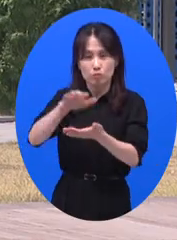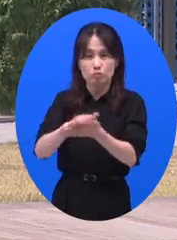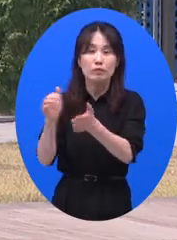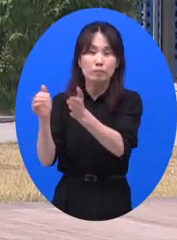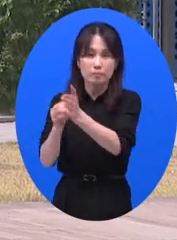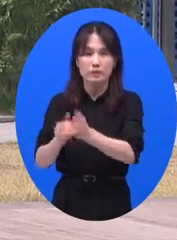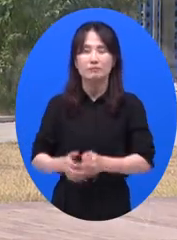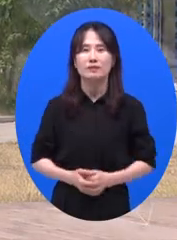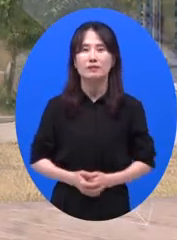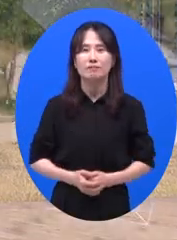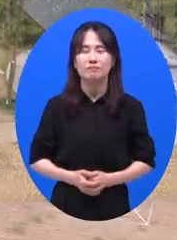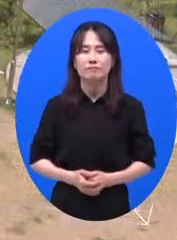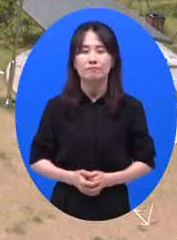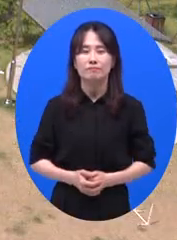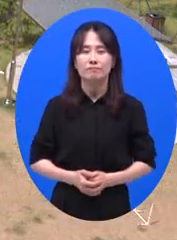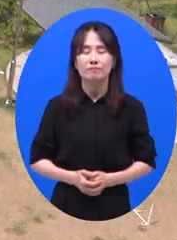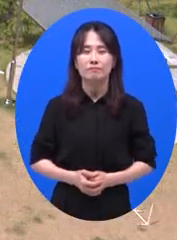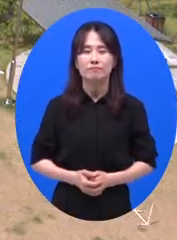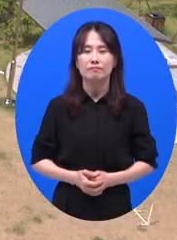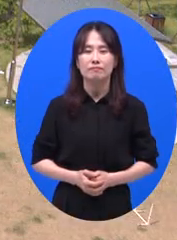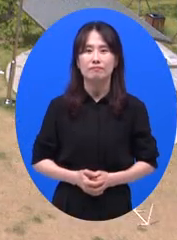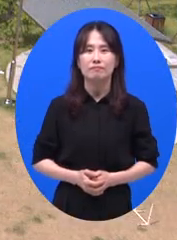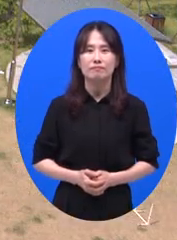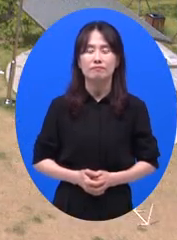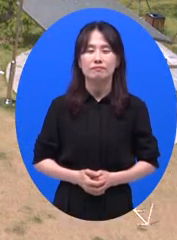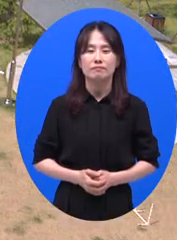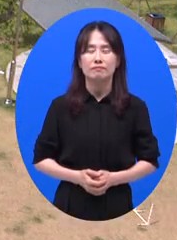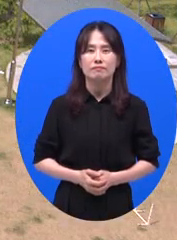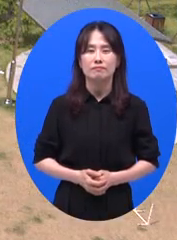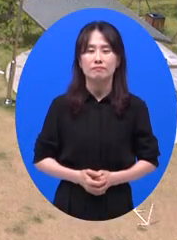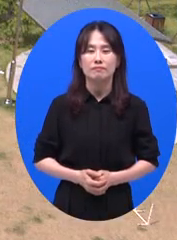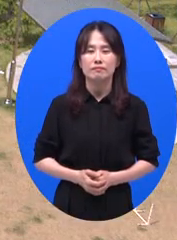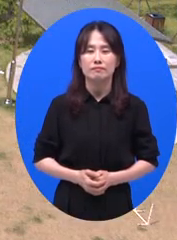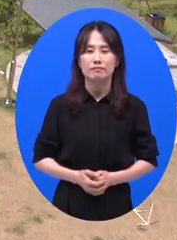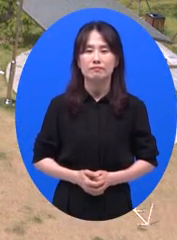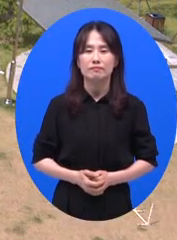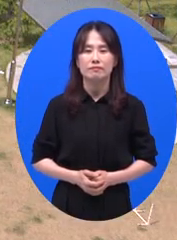경기도가 함께 하고 있습니다 경기 gtv 이 순입니다